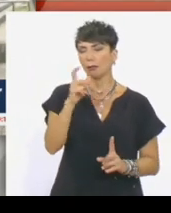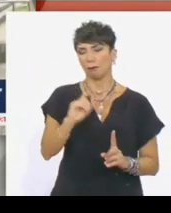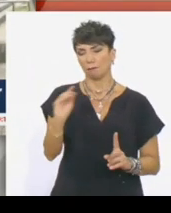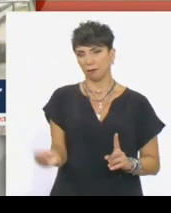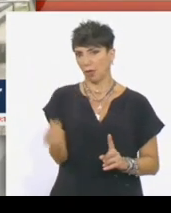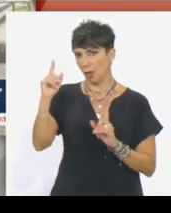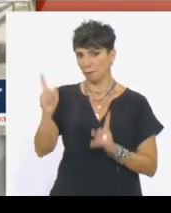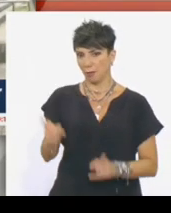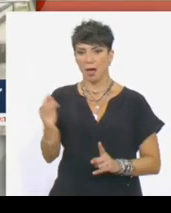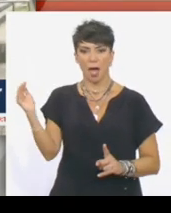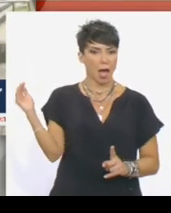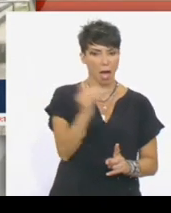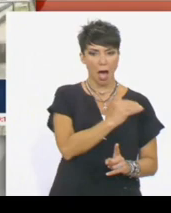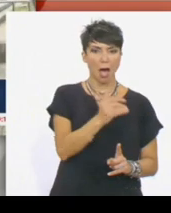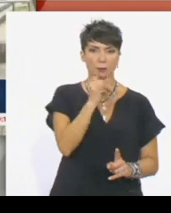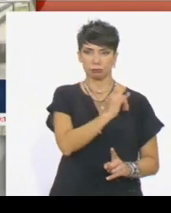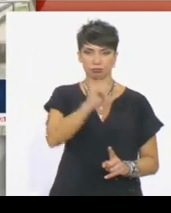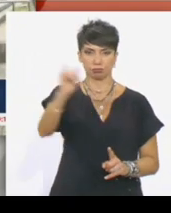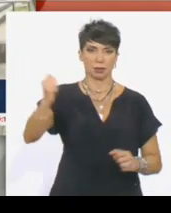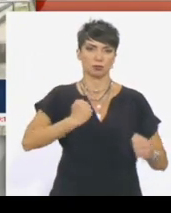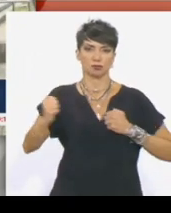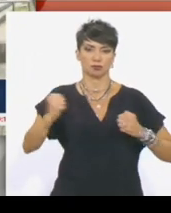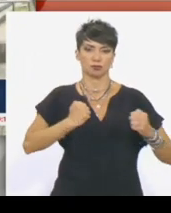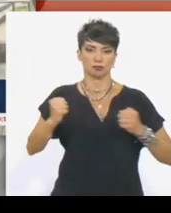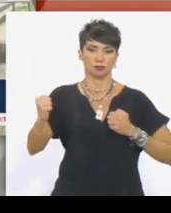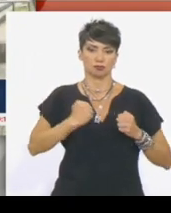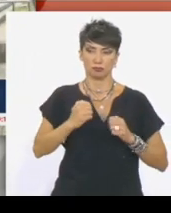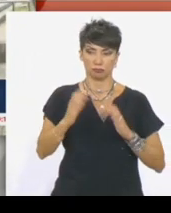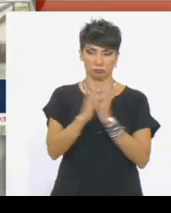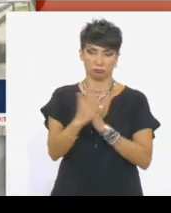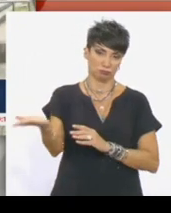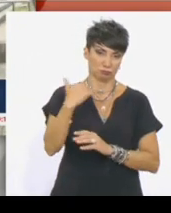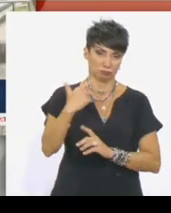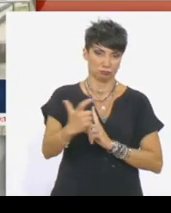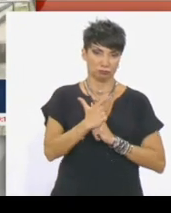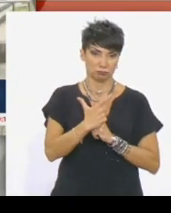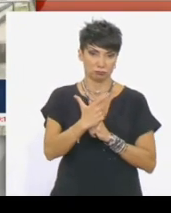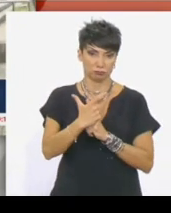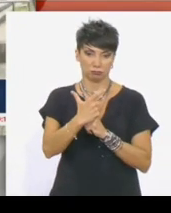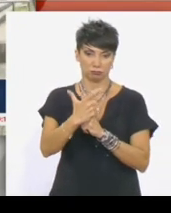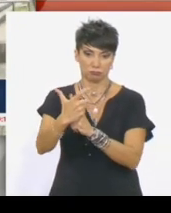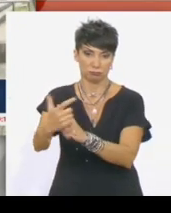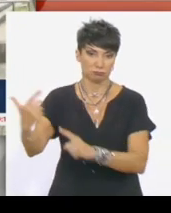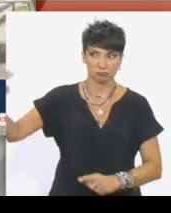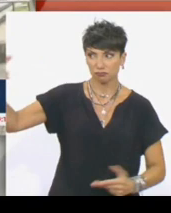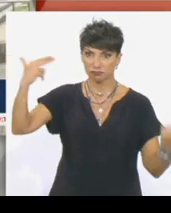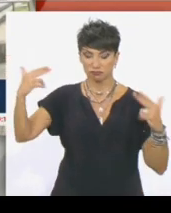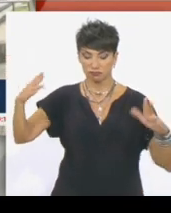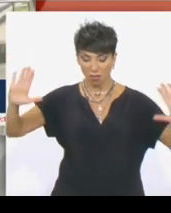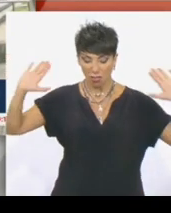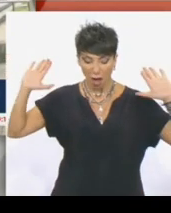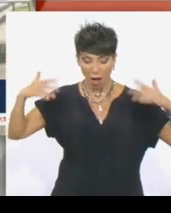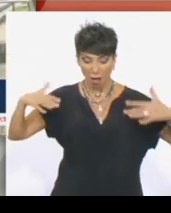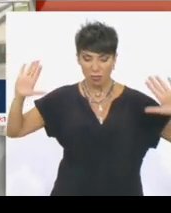απόφασης ειδοποίησε σεκιουριτά έτσι ώστε να τον προστατέψει από την τηλεοπτική κάμερα κατά